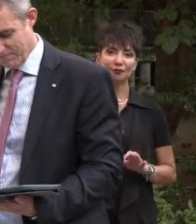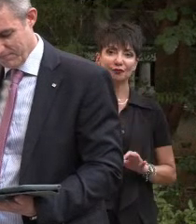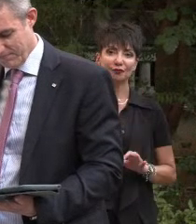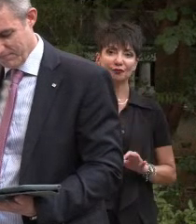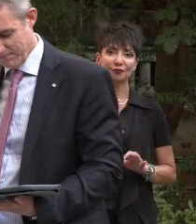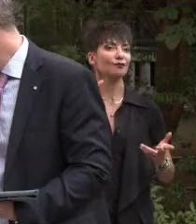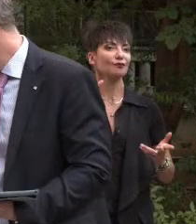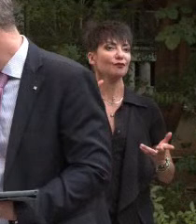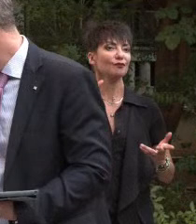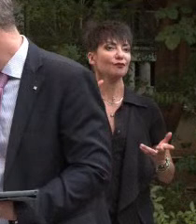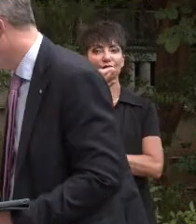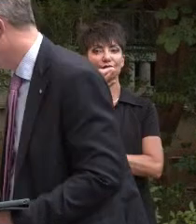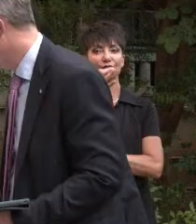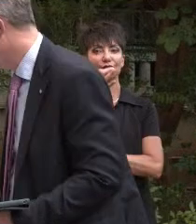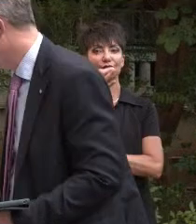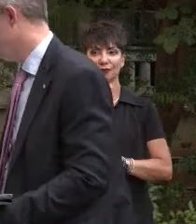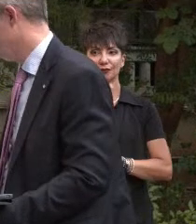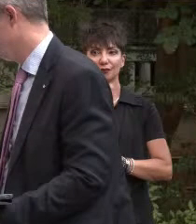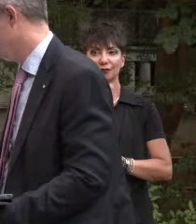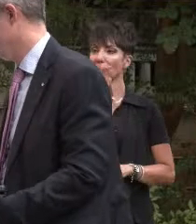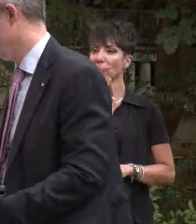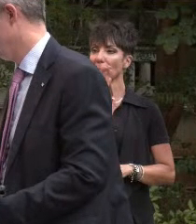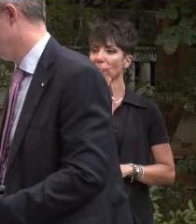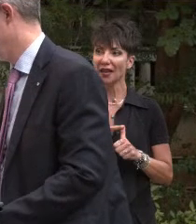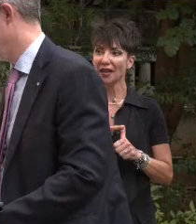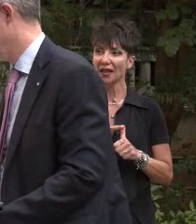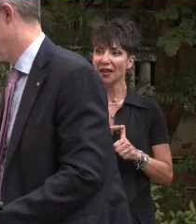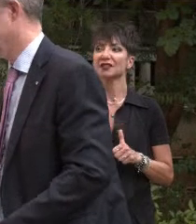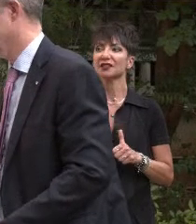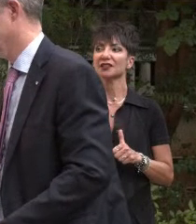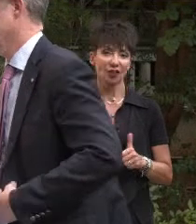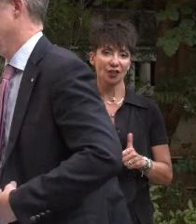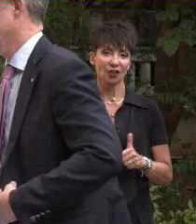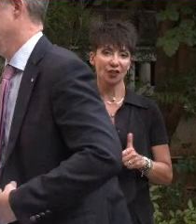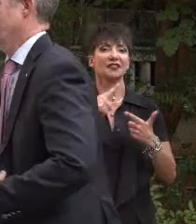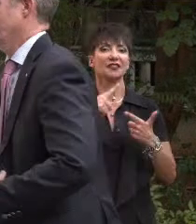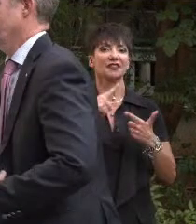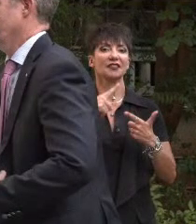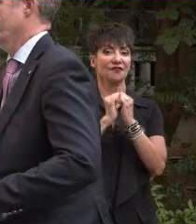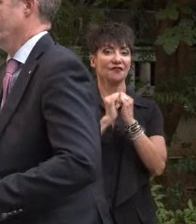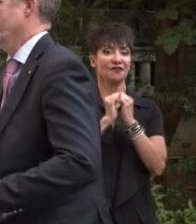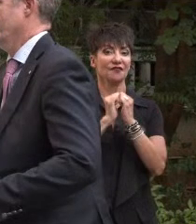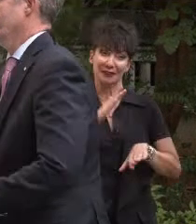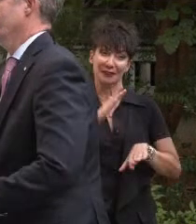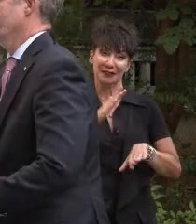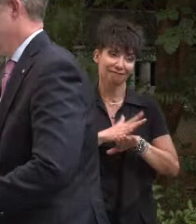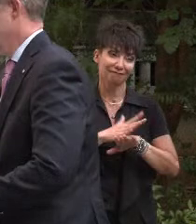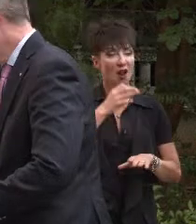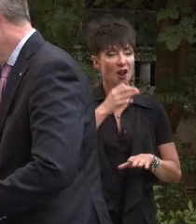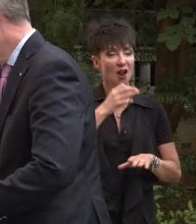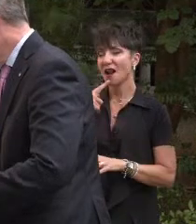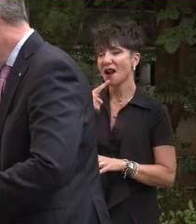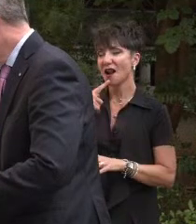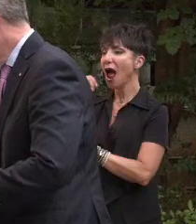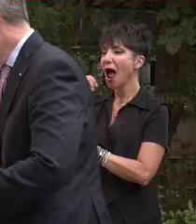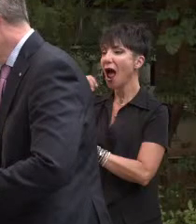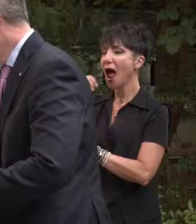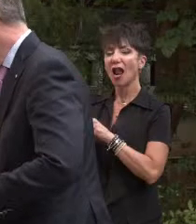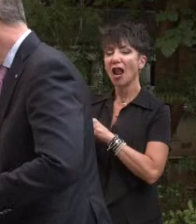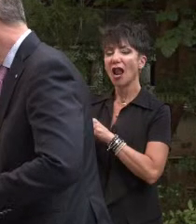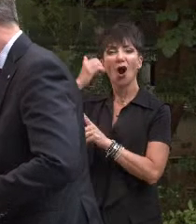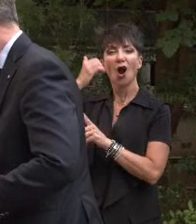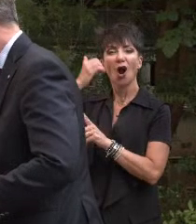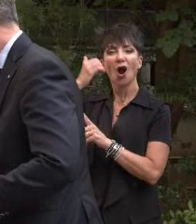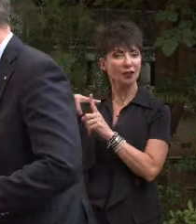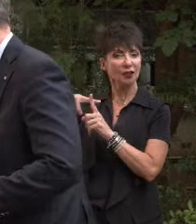τομέα νεότητας του Ελληνικού Ερυθρού Σταυρού, αγαπητοί μαθητές, γονείς και φίλοι, επιτρέψτε μου να ευχαριστήσω τον Ελληνικό Ερυθρό Σταυρό για τη διοργάνωση αυτής